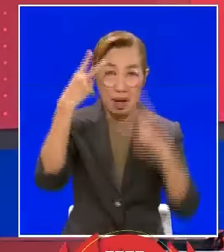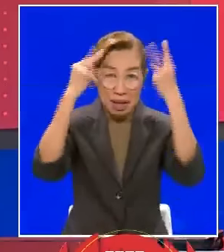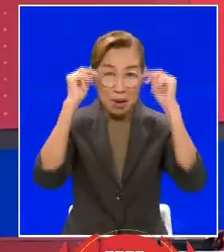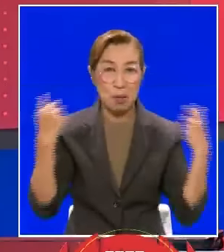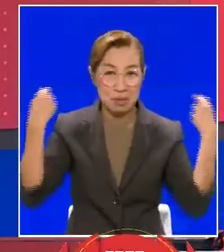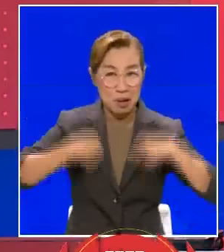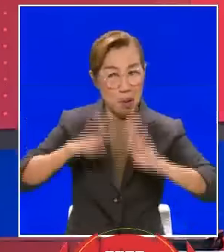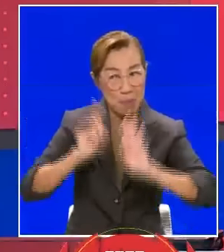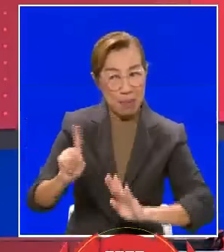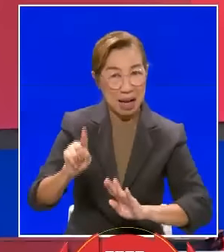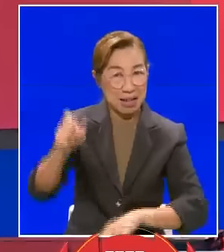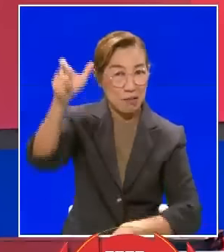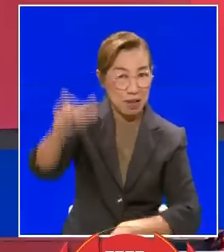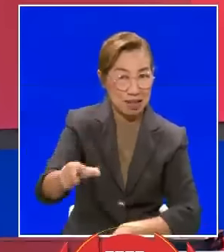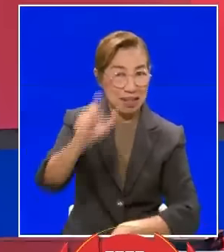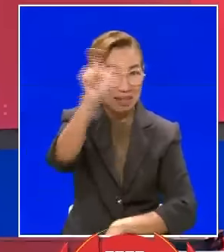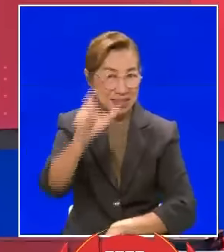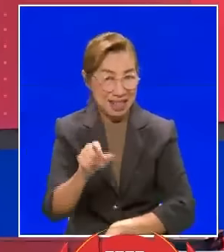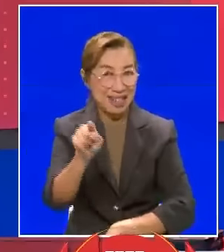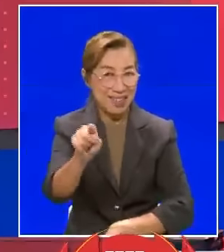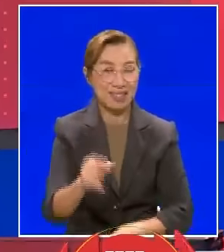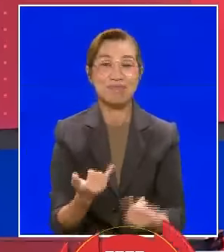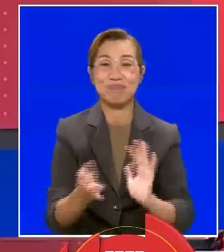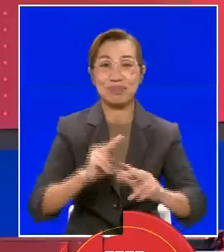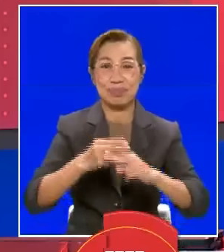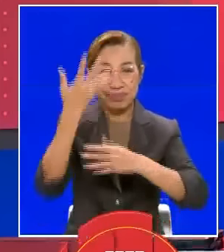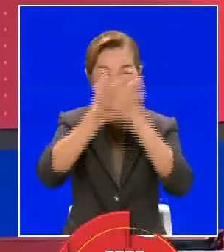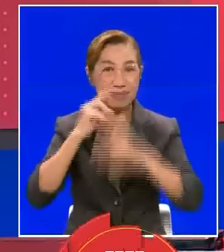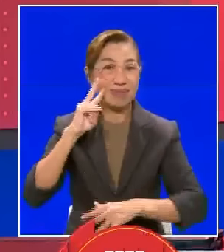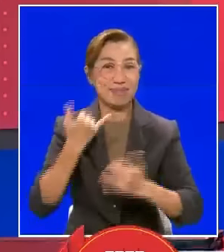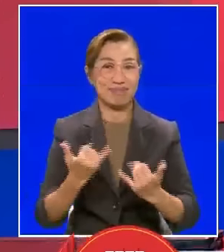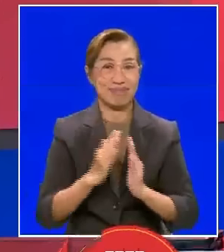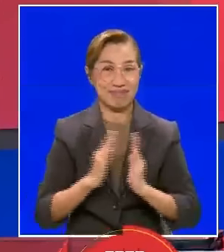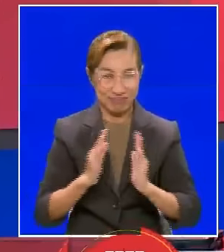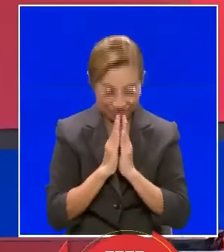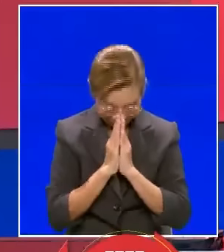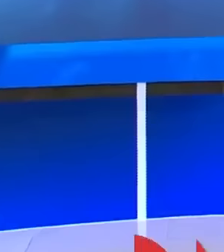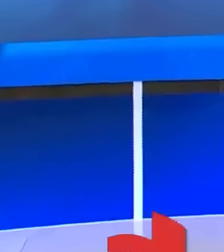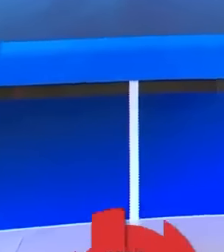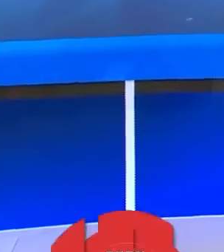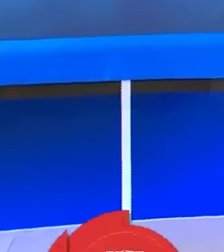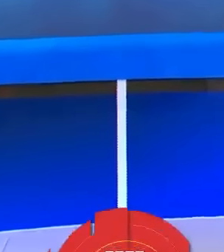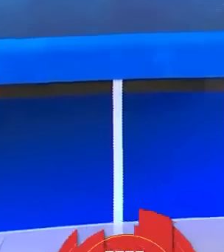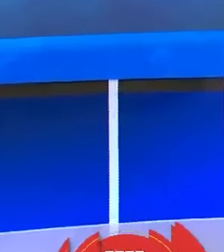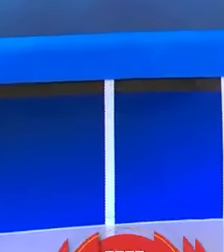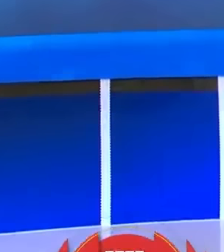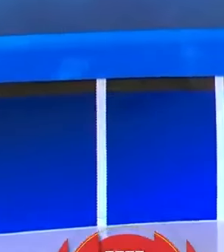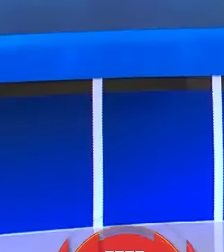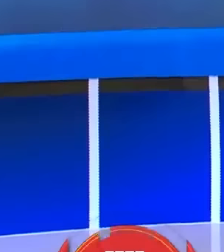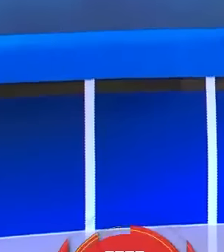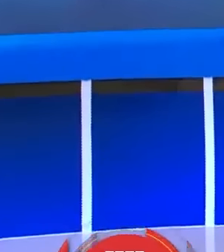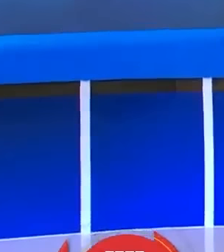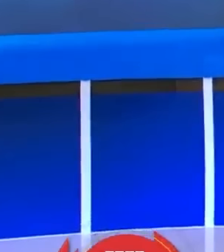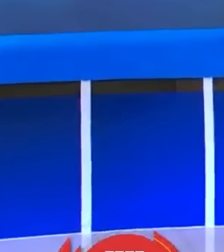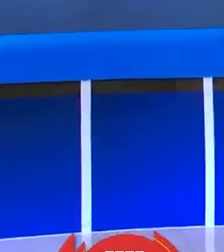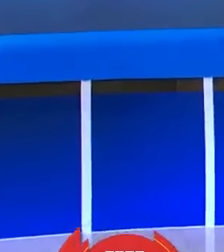ษฐาที่ฝรั่งเศสแล้วก็อิตาลีนะคะช่วงนี้ขอบคุณล่ามภาษามือของเราค่ะอาจารย์จันทราสุขสัจธรรมค่ะ ตาทันเศรษฐกิจกสุภวันโตนะ